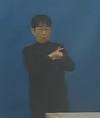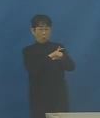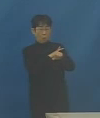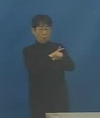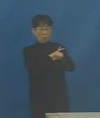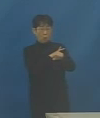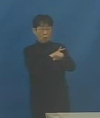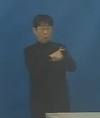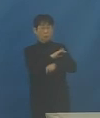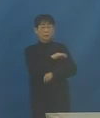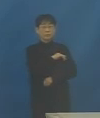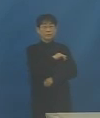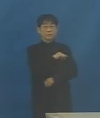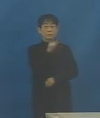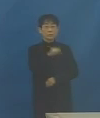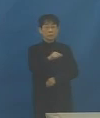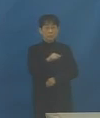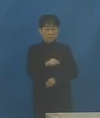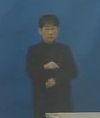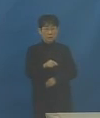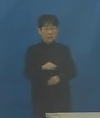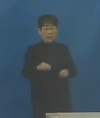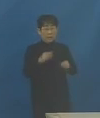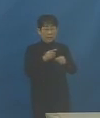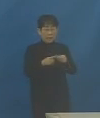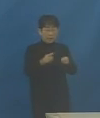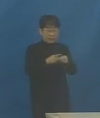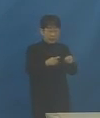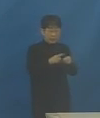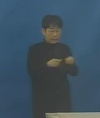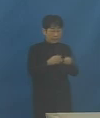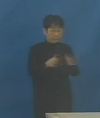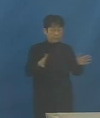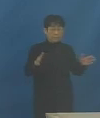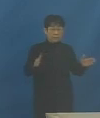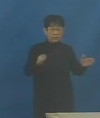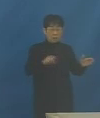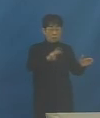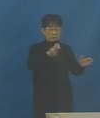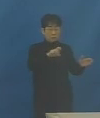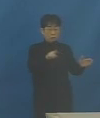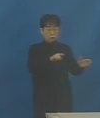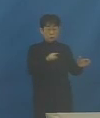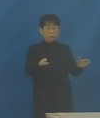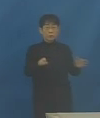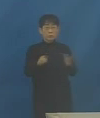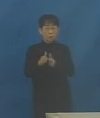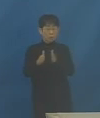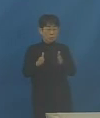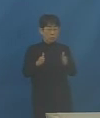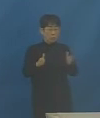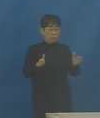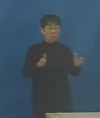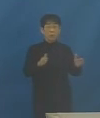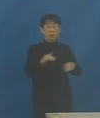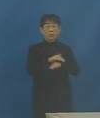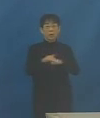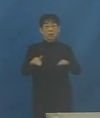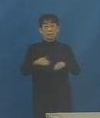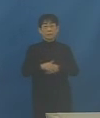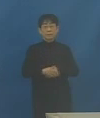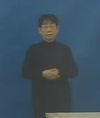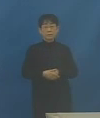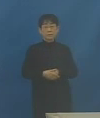ますそれを5年次進行で35人を広げていこうということですね実は本件はへすでに